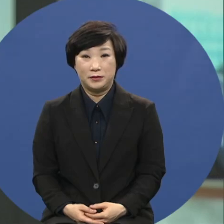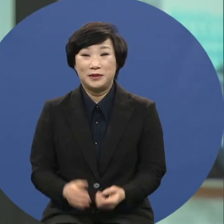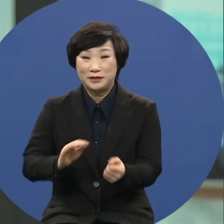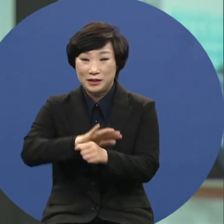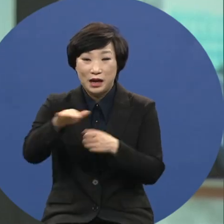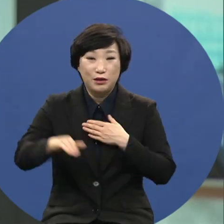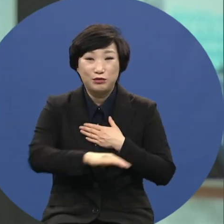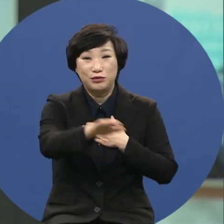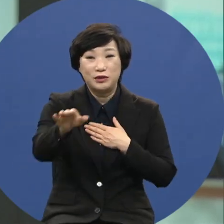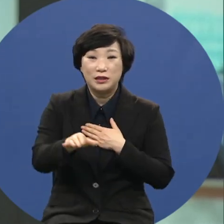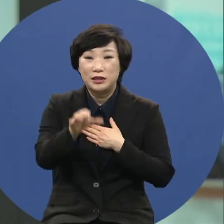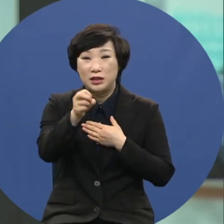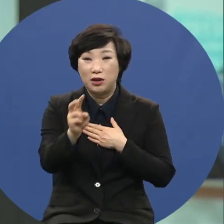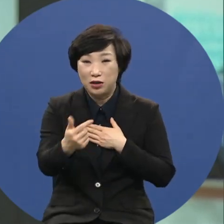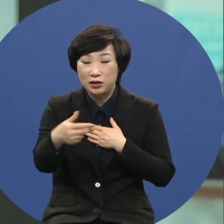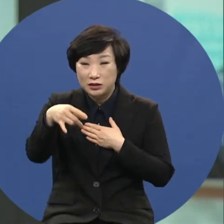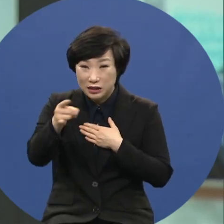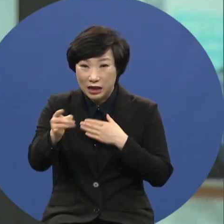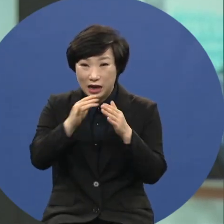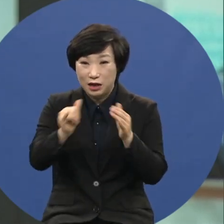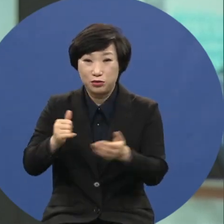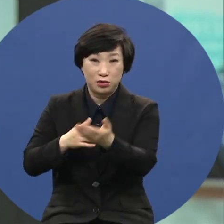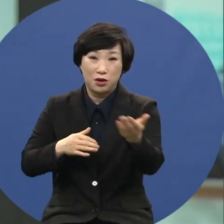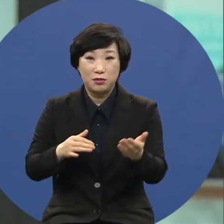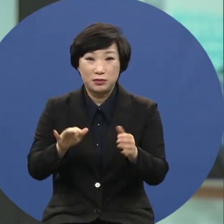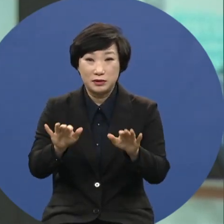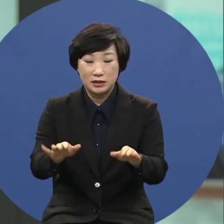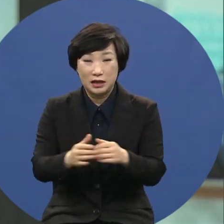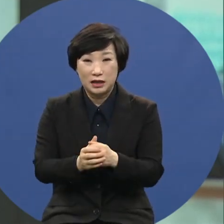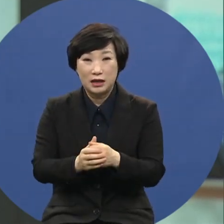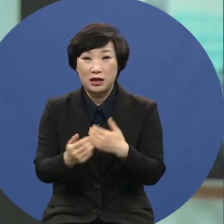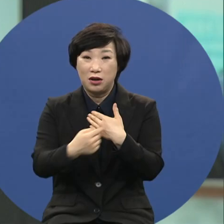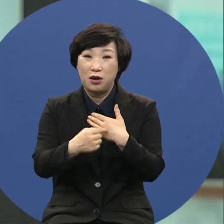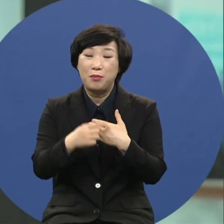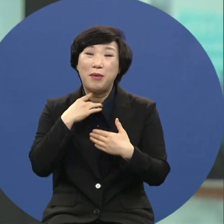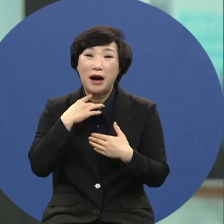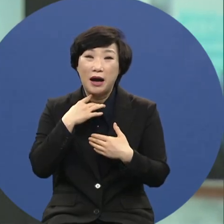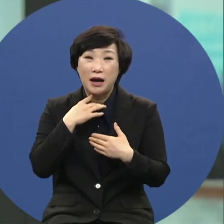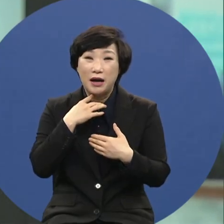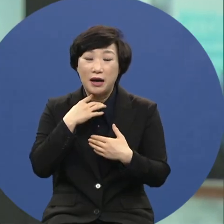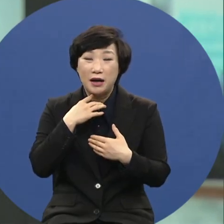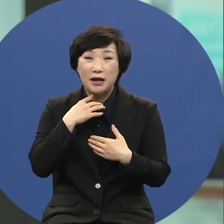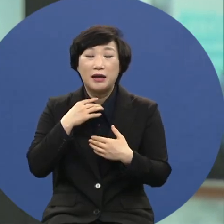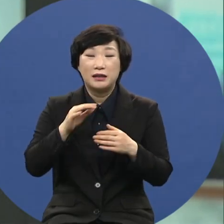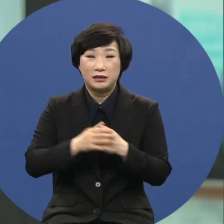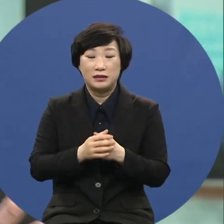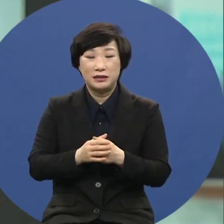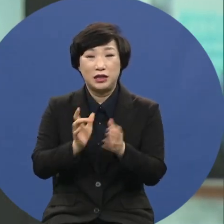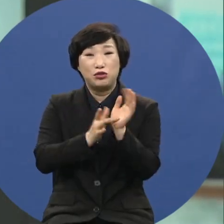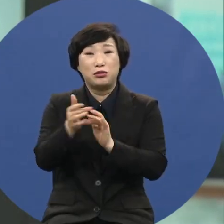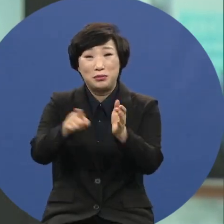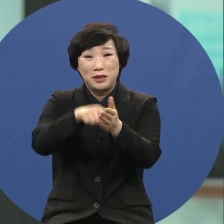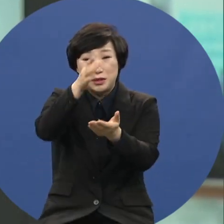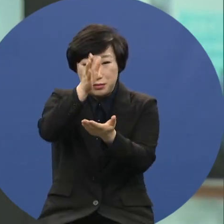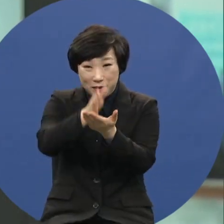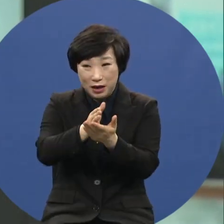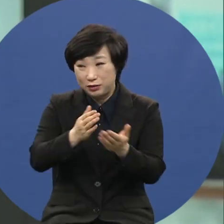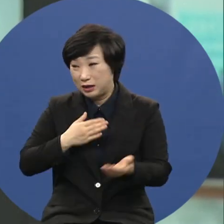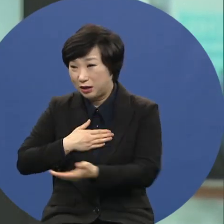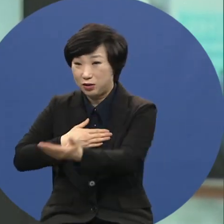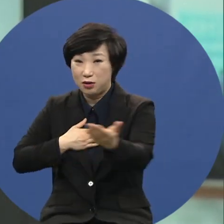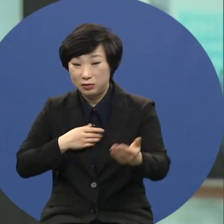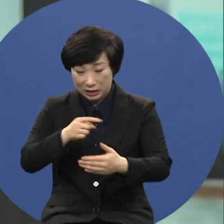사랑하는 연세가족이요, 허울 좋은 무늬만 가진 예수 믿지 말고 여러분